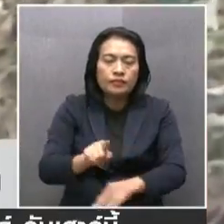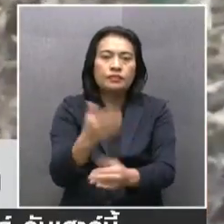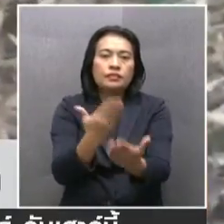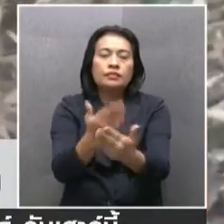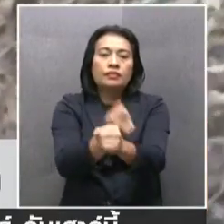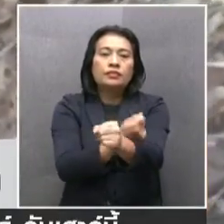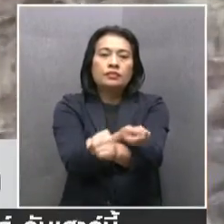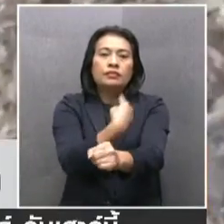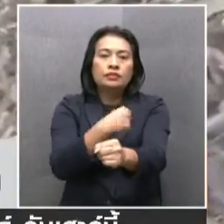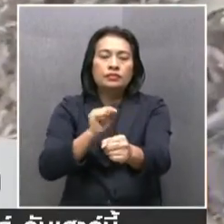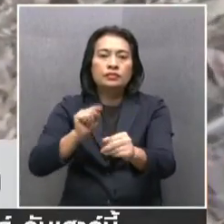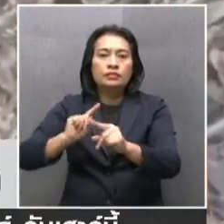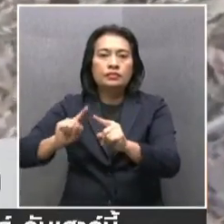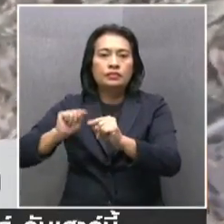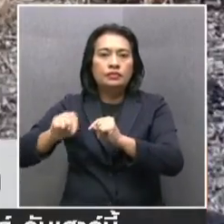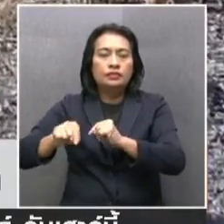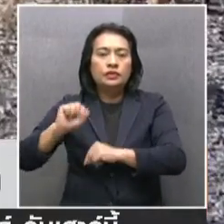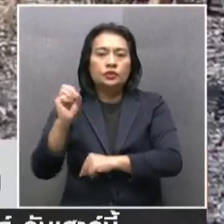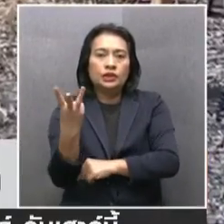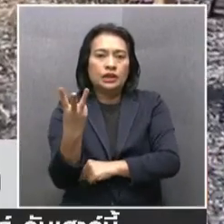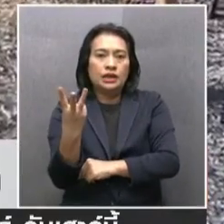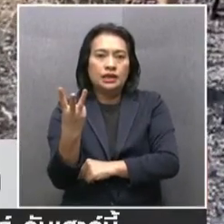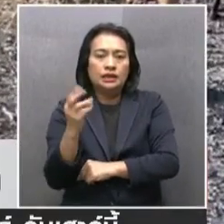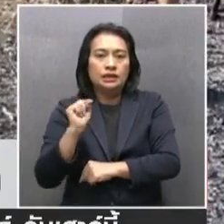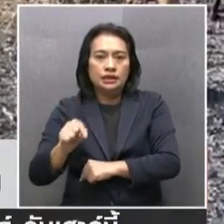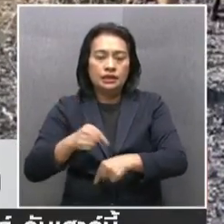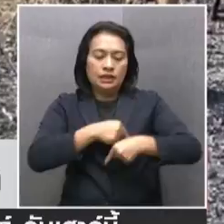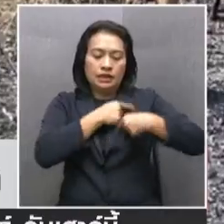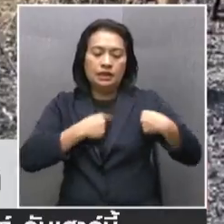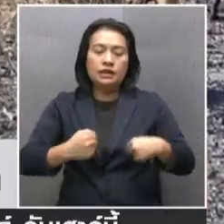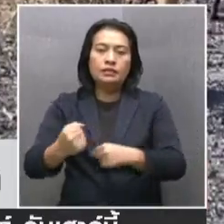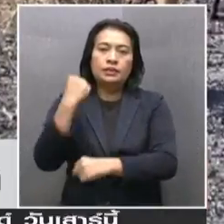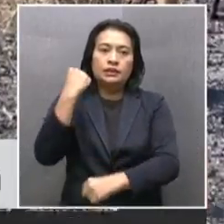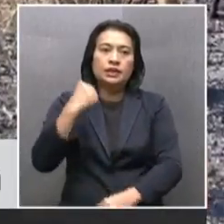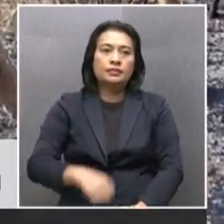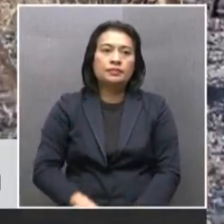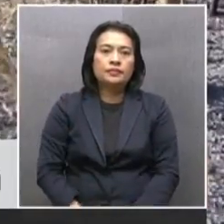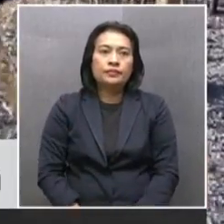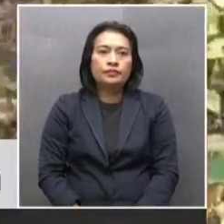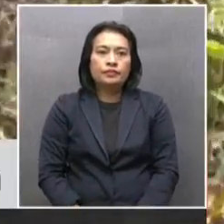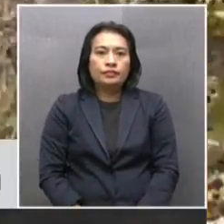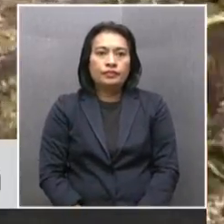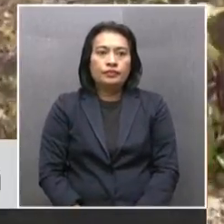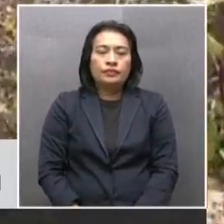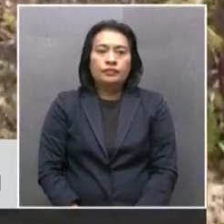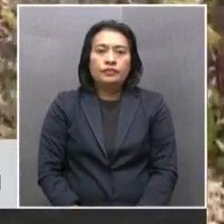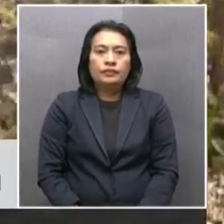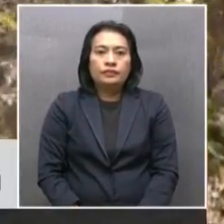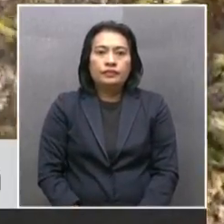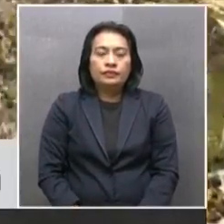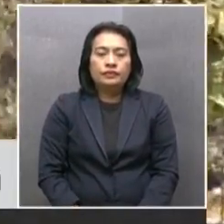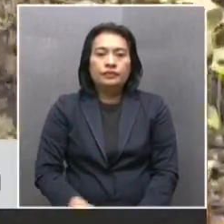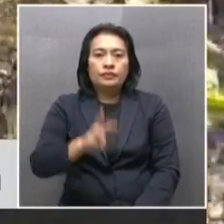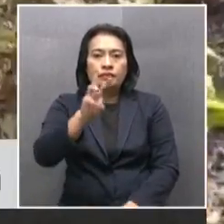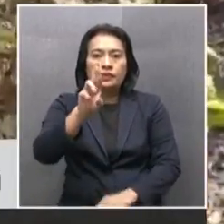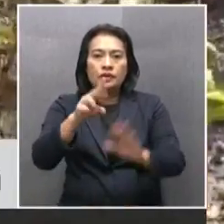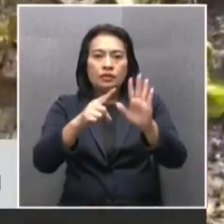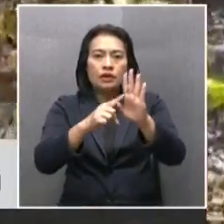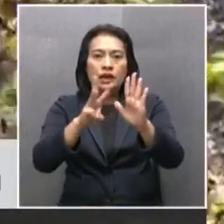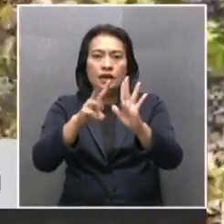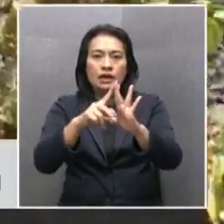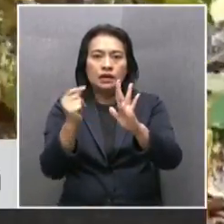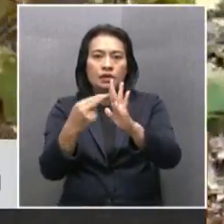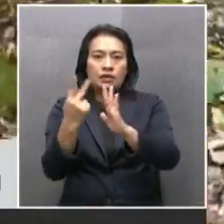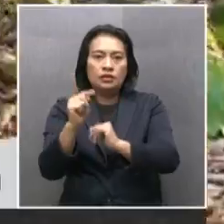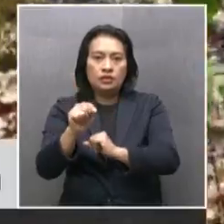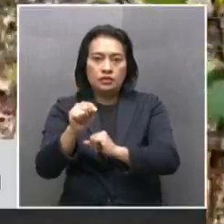างค่าตอบแทนสวัสดิการและขวัญกำลังใจครับ นายอรรถพลกล่าวว่าเรื่องนี้ค่ะนายวราวุฒิศิลปอาชารัฐม